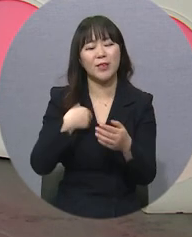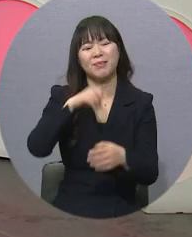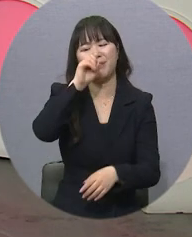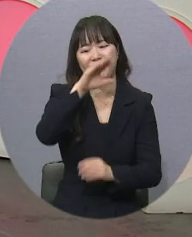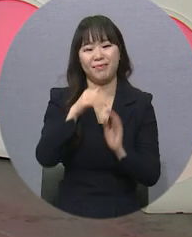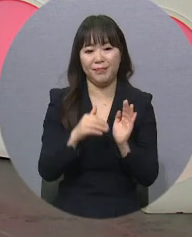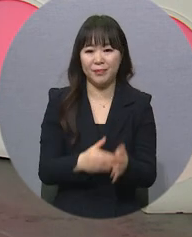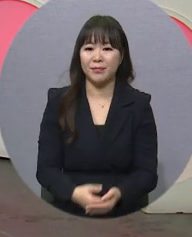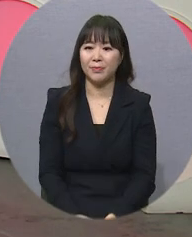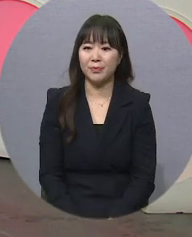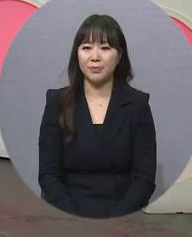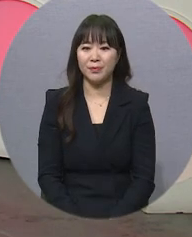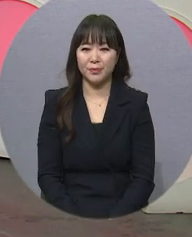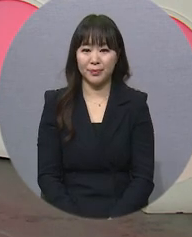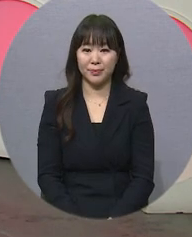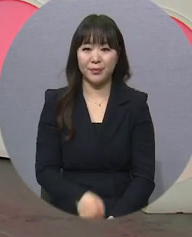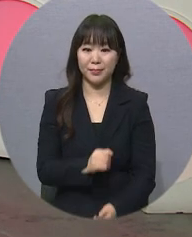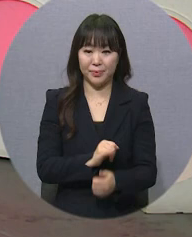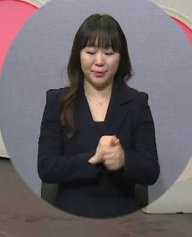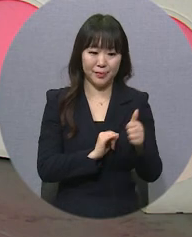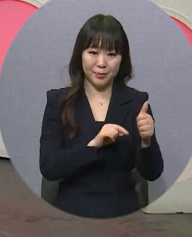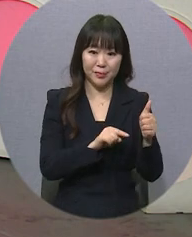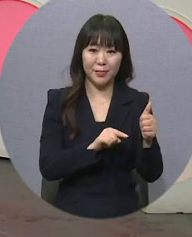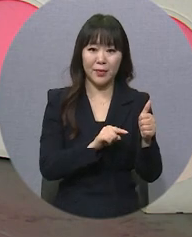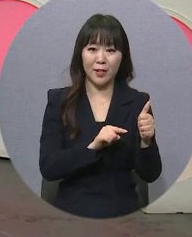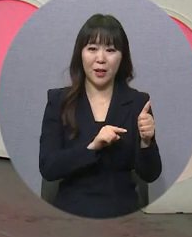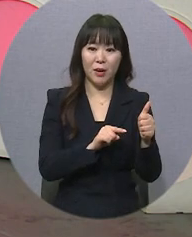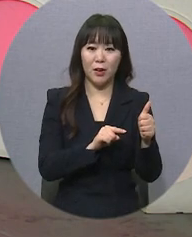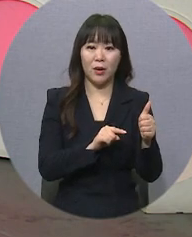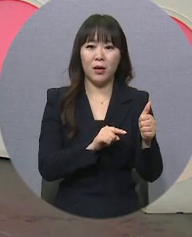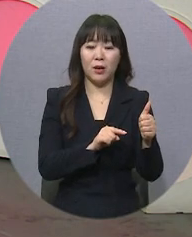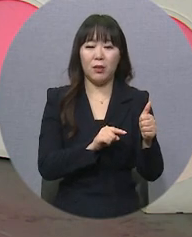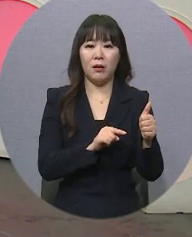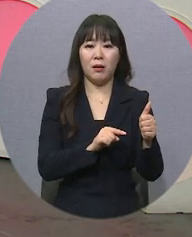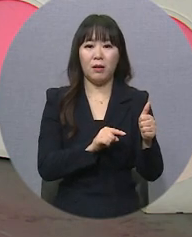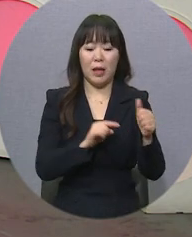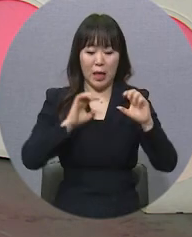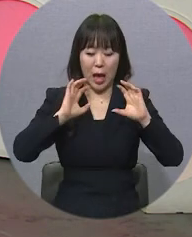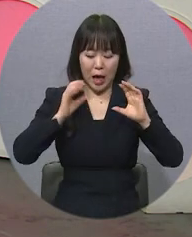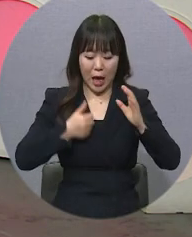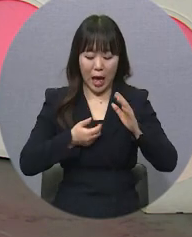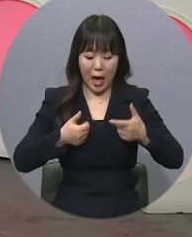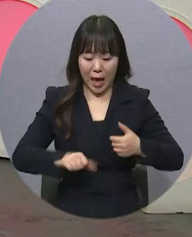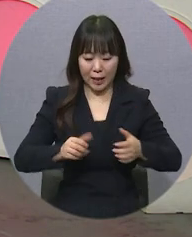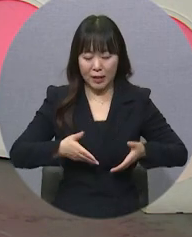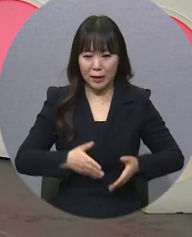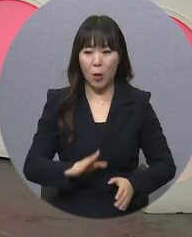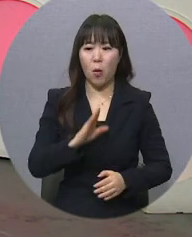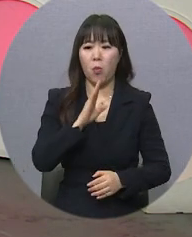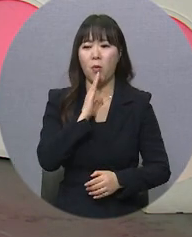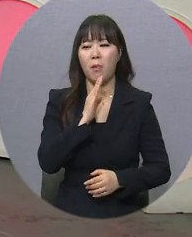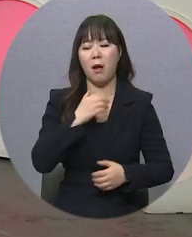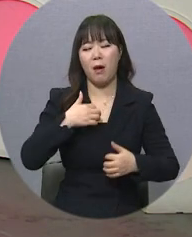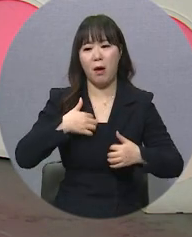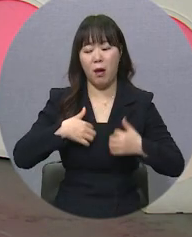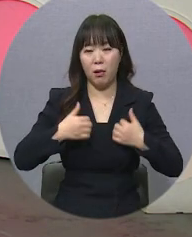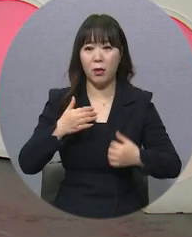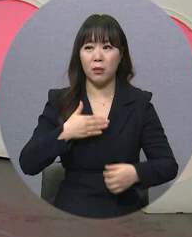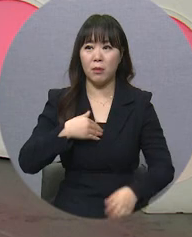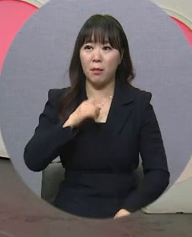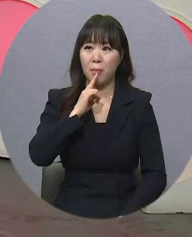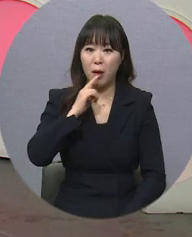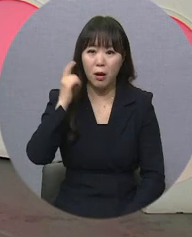했습니다. 그 남편은 등남한 것도 기쁜데 제 말을 들으니